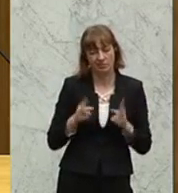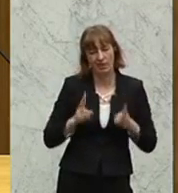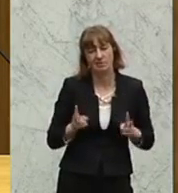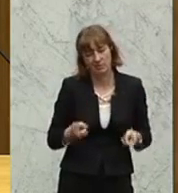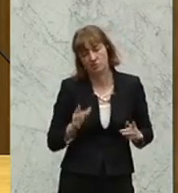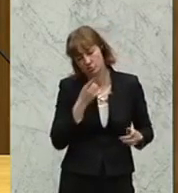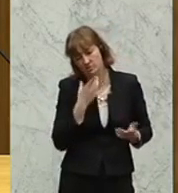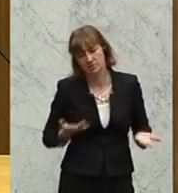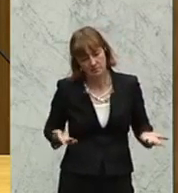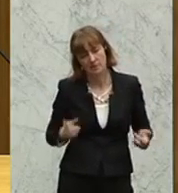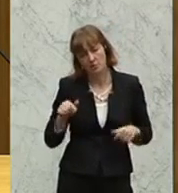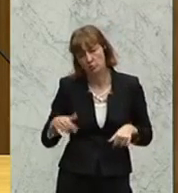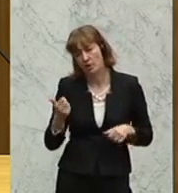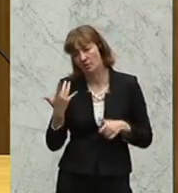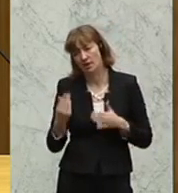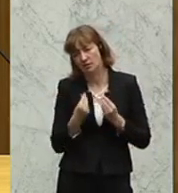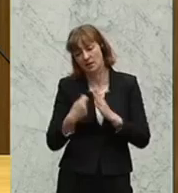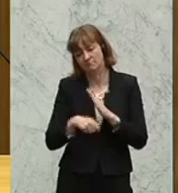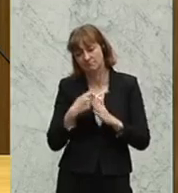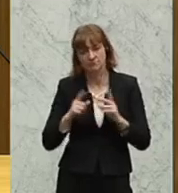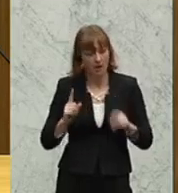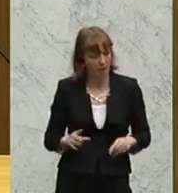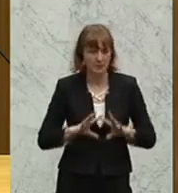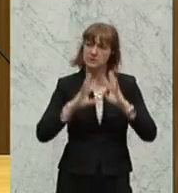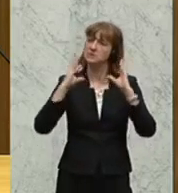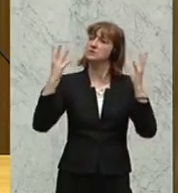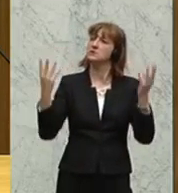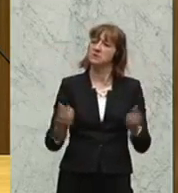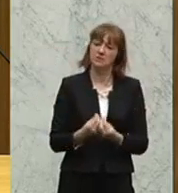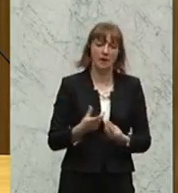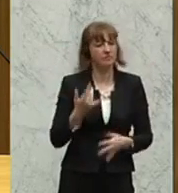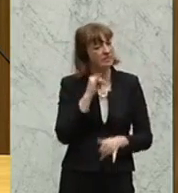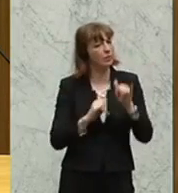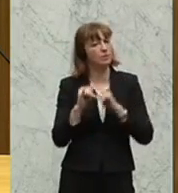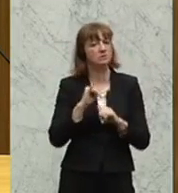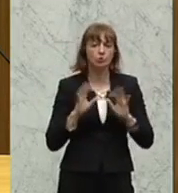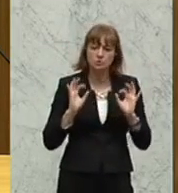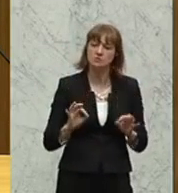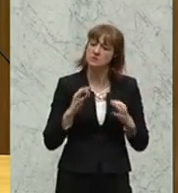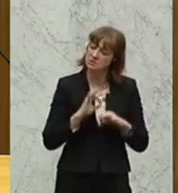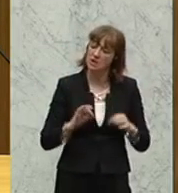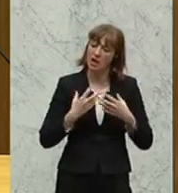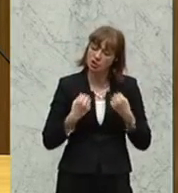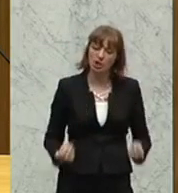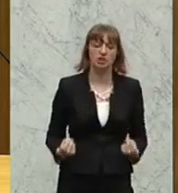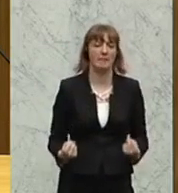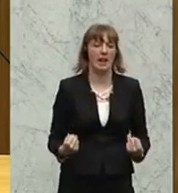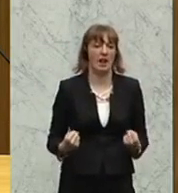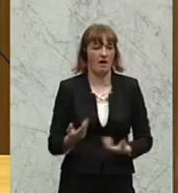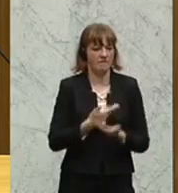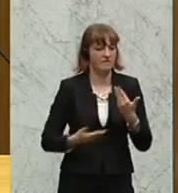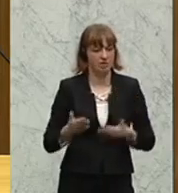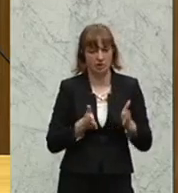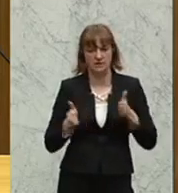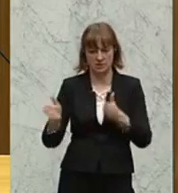Nächtigungszahlen gehalten, Arbeitsplätze gehalten und als Tiroler sage ich, man kann über einige Auswüchse, über Bezahlung